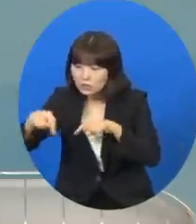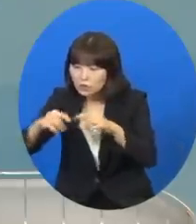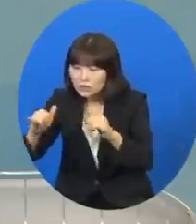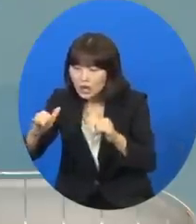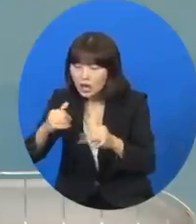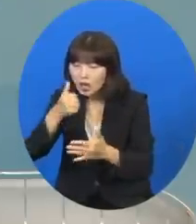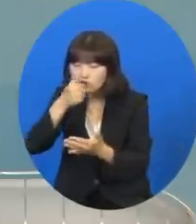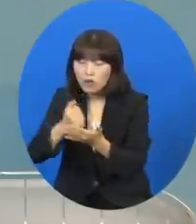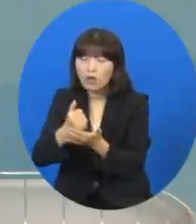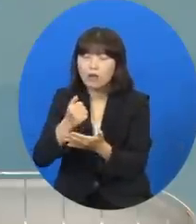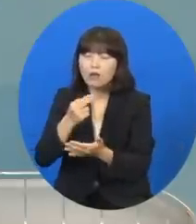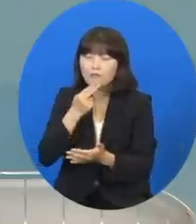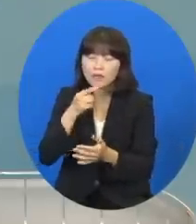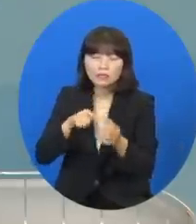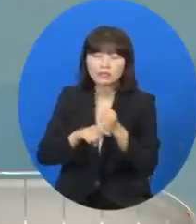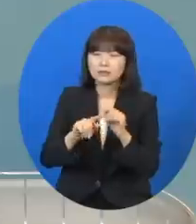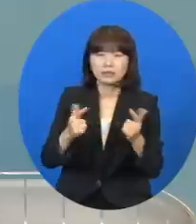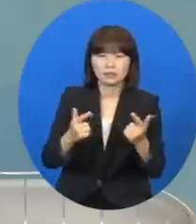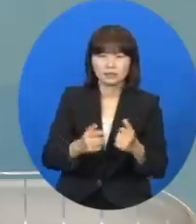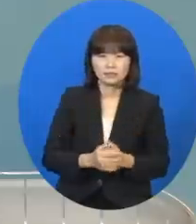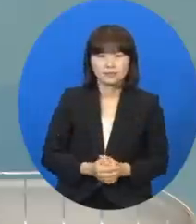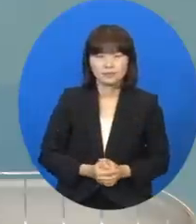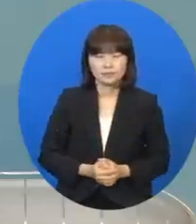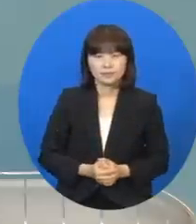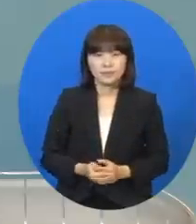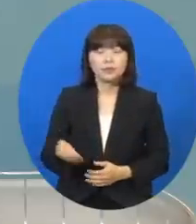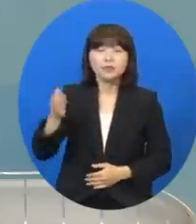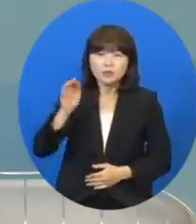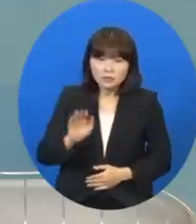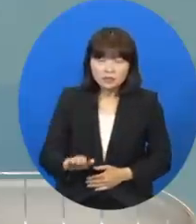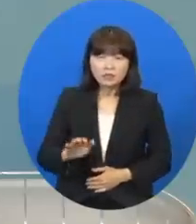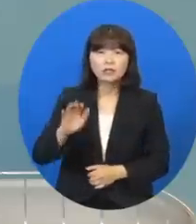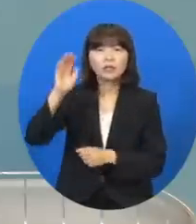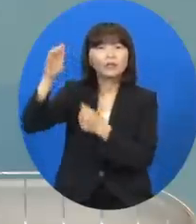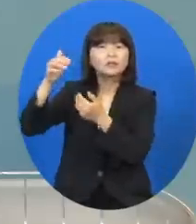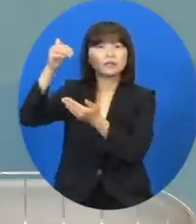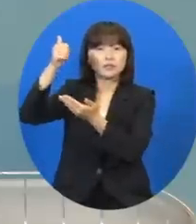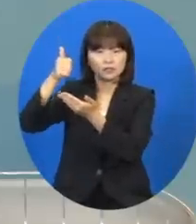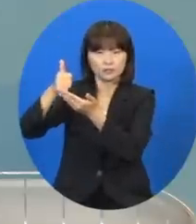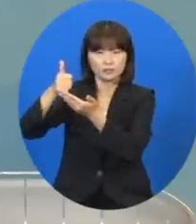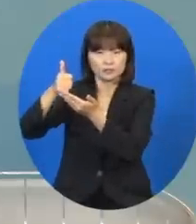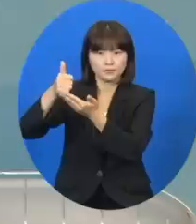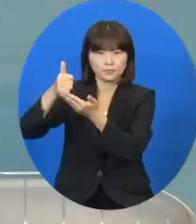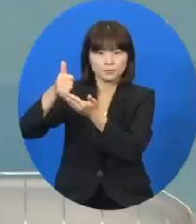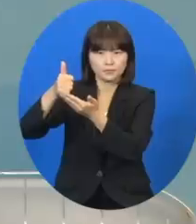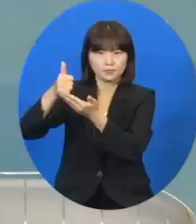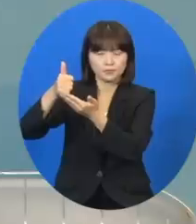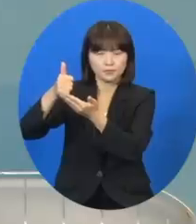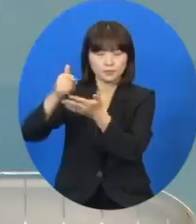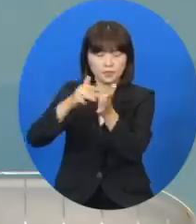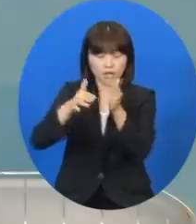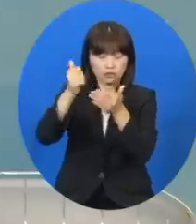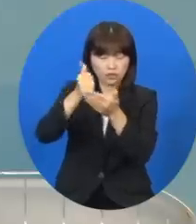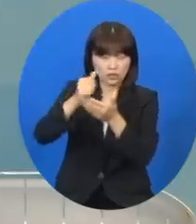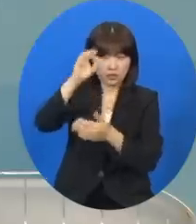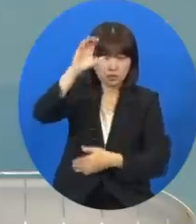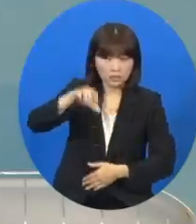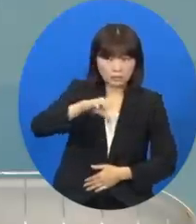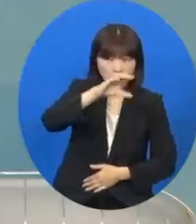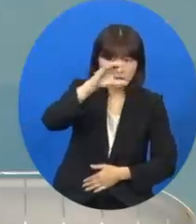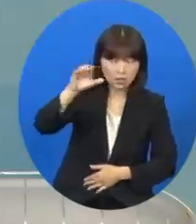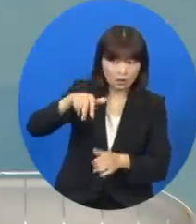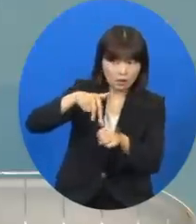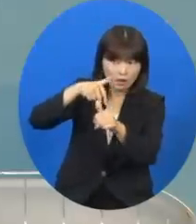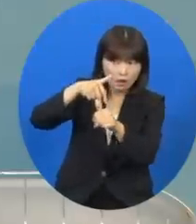예수님을 십자가에 못 박게 했지요. 그러나 하나님은 얼마든지 못하게도 막으실 수 있는